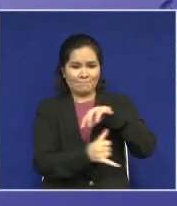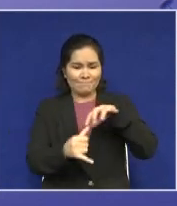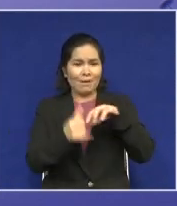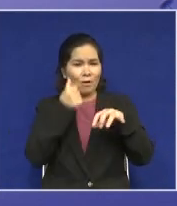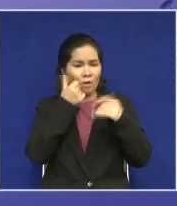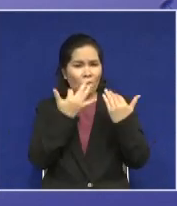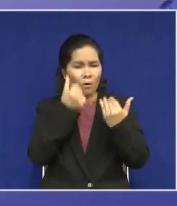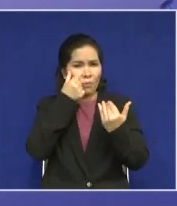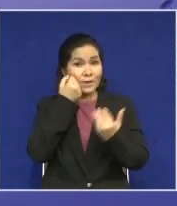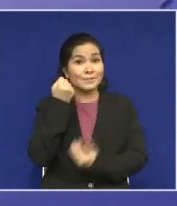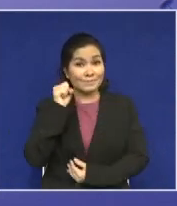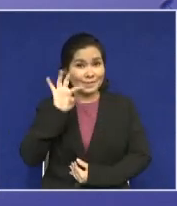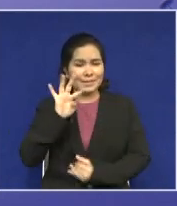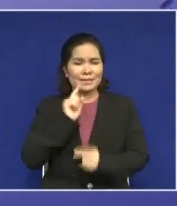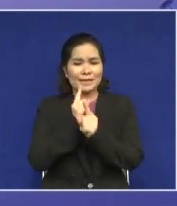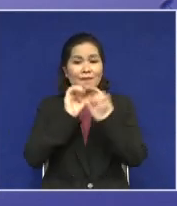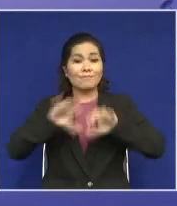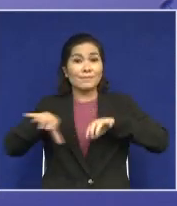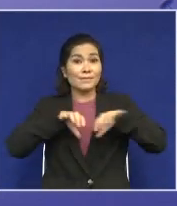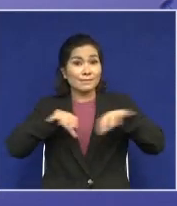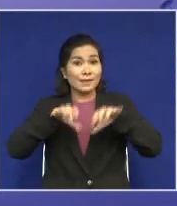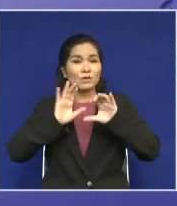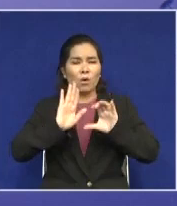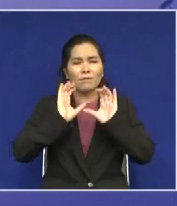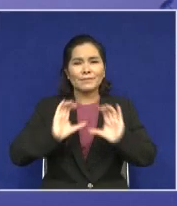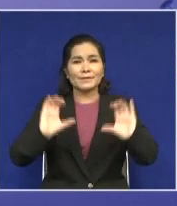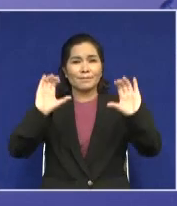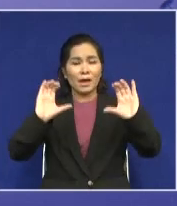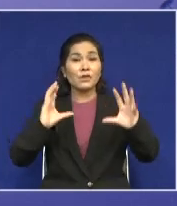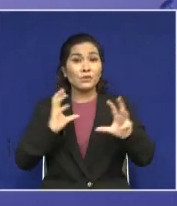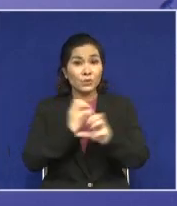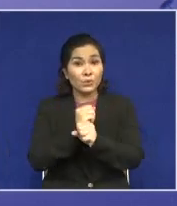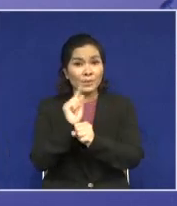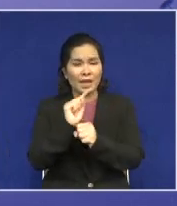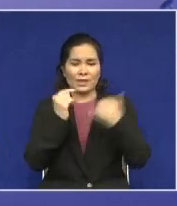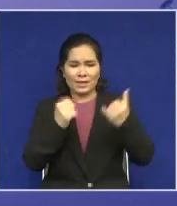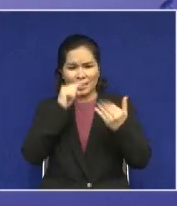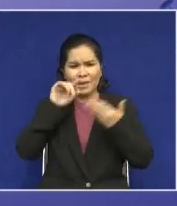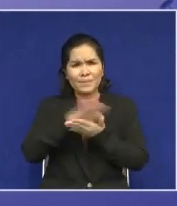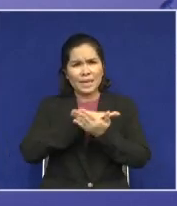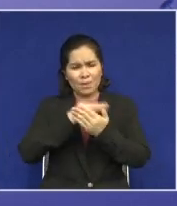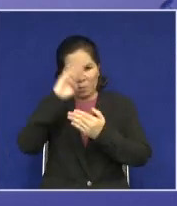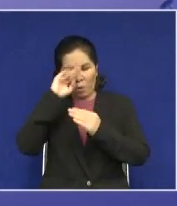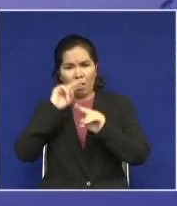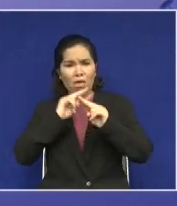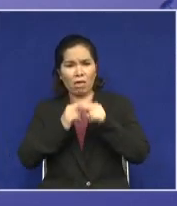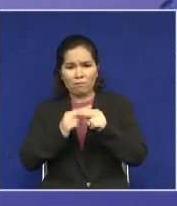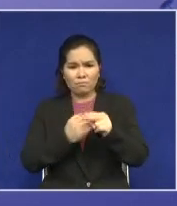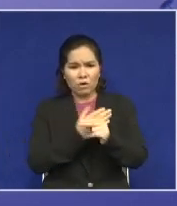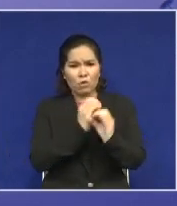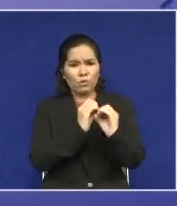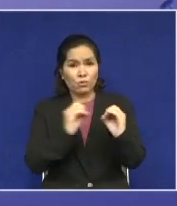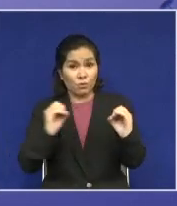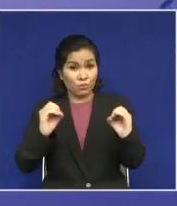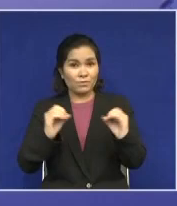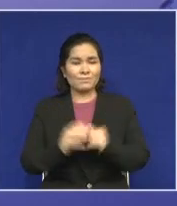ระวังที่รัฐจัดให้ค่ะนั่นหมายความว่าจำนวนผู้ติดเชื้อในประเทศยังคงเป็นศูนย์รายอย่างต่อเนื่องนะคะม